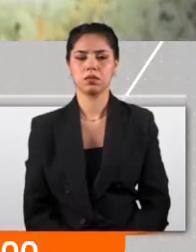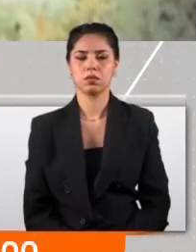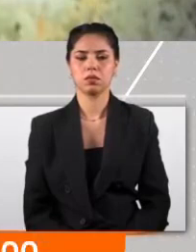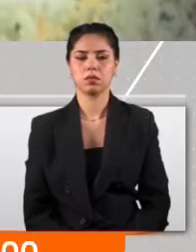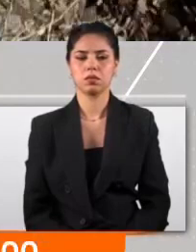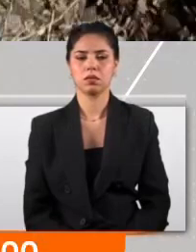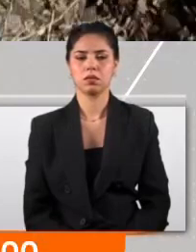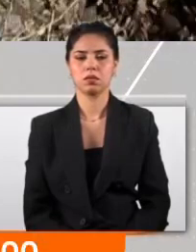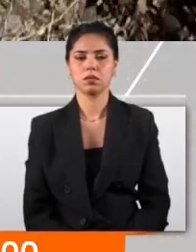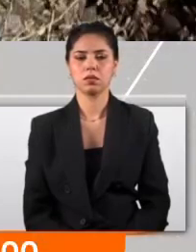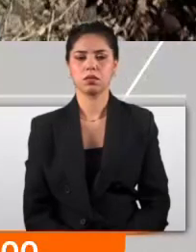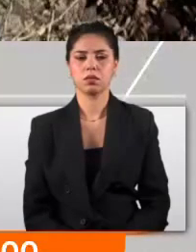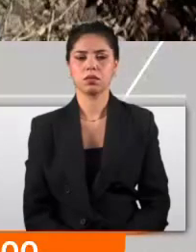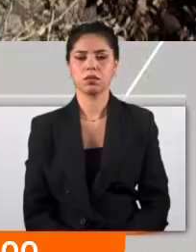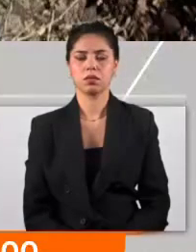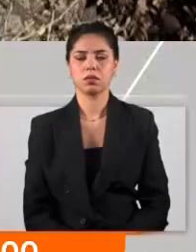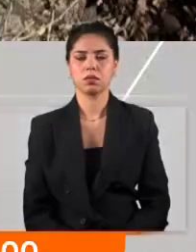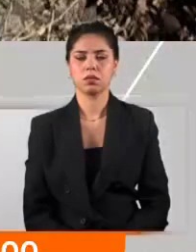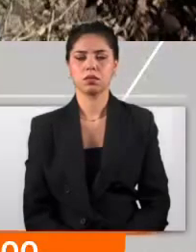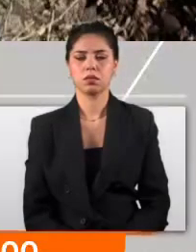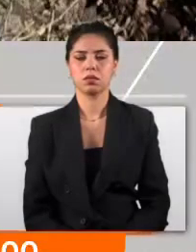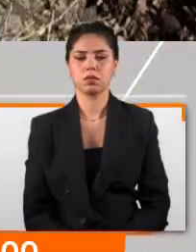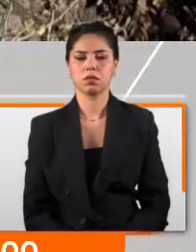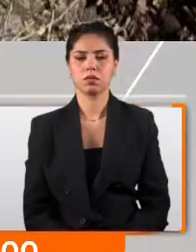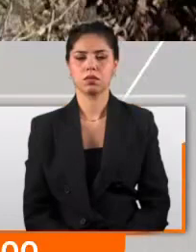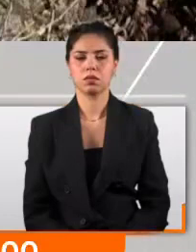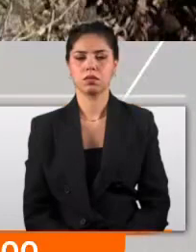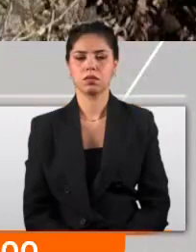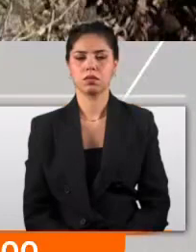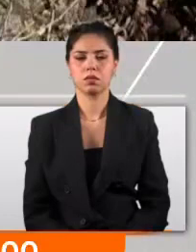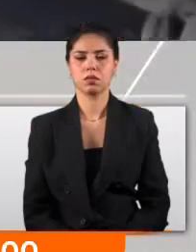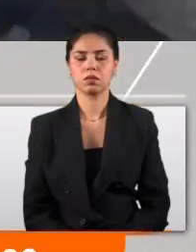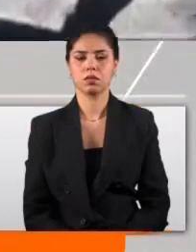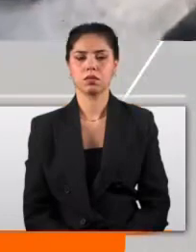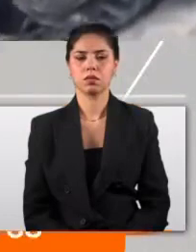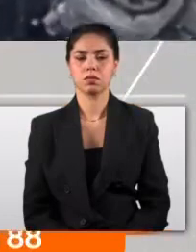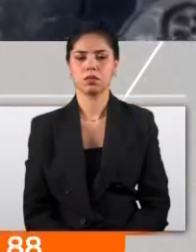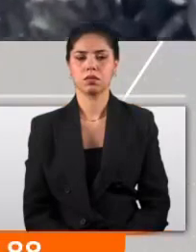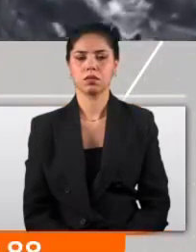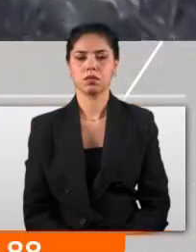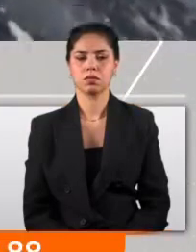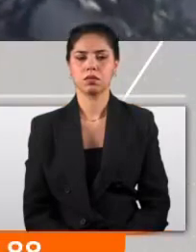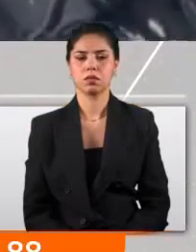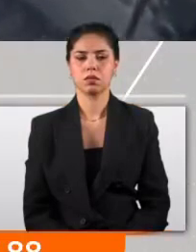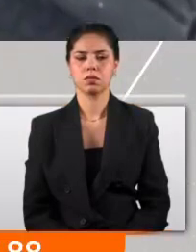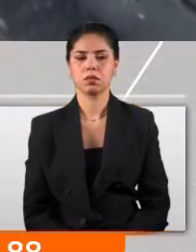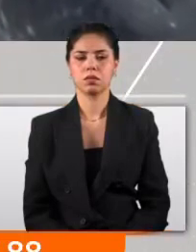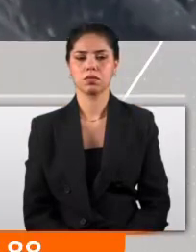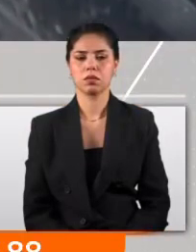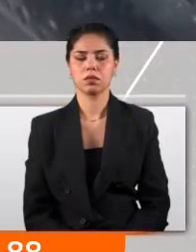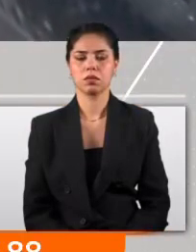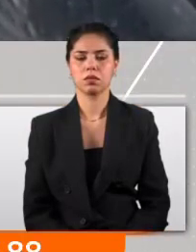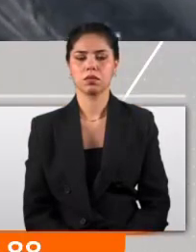telefonla. Beni aradıktan sonra bayan, bir hanımefendi çıkıyor. Teyzem de diyor ki, ben teyzesiyim, sen kimsin diyor. Telefonu suratında